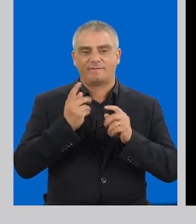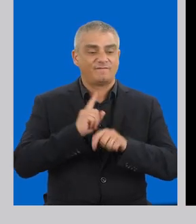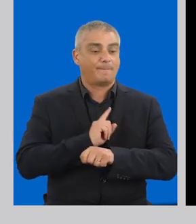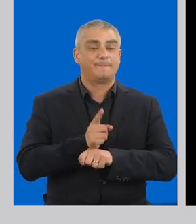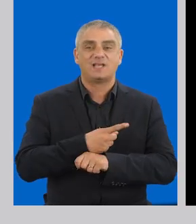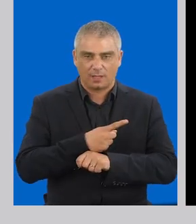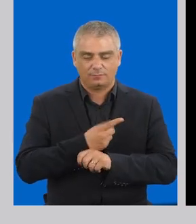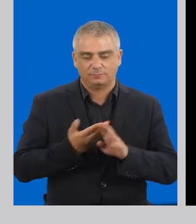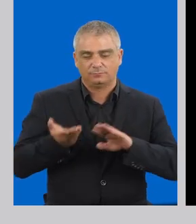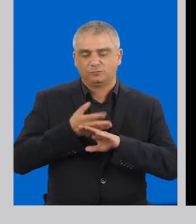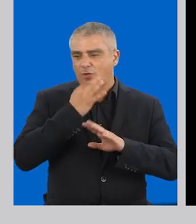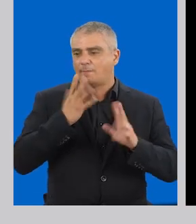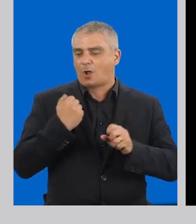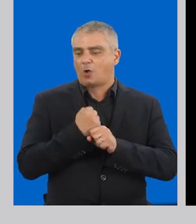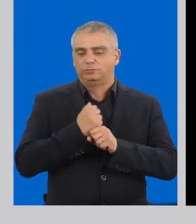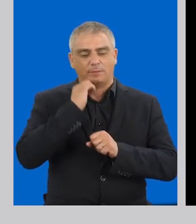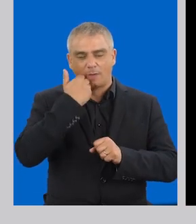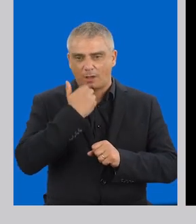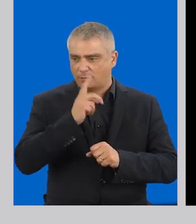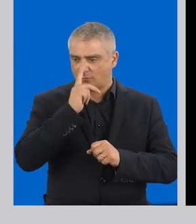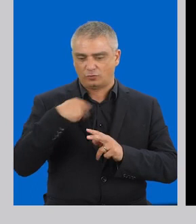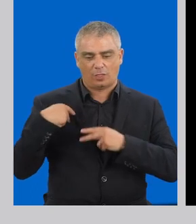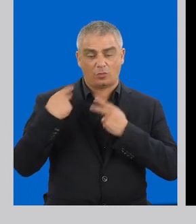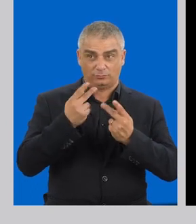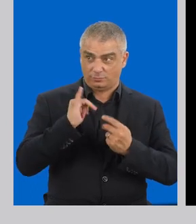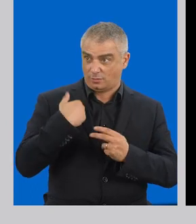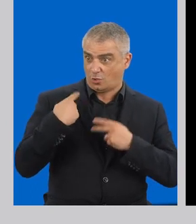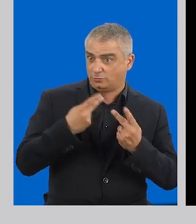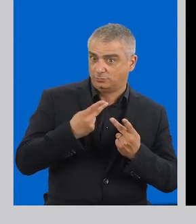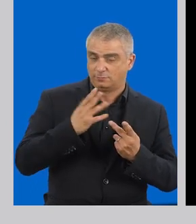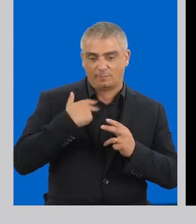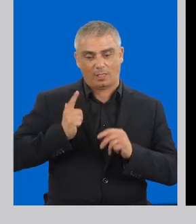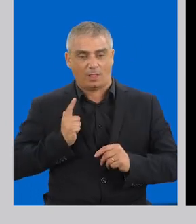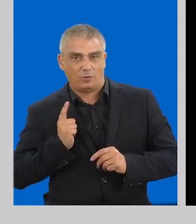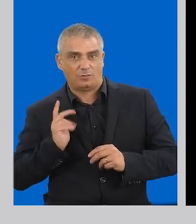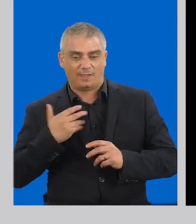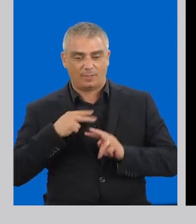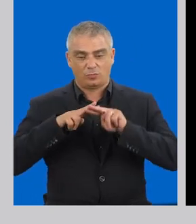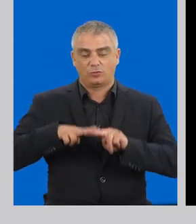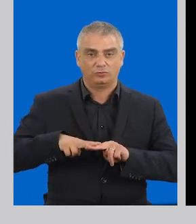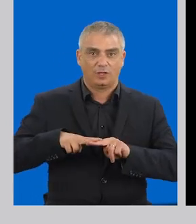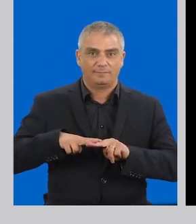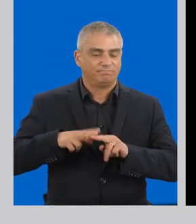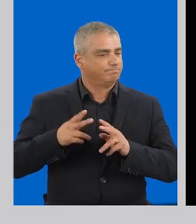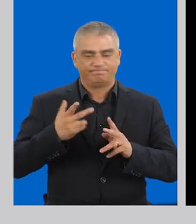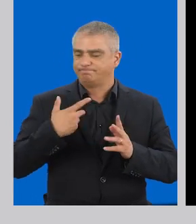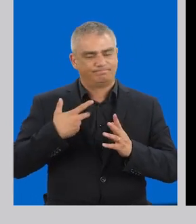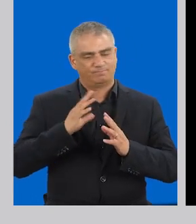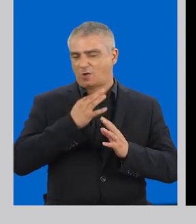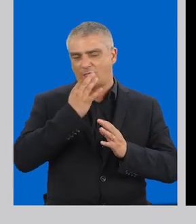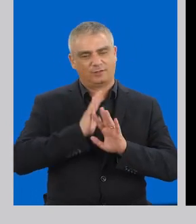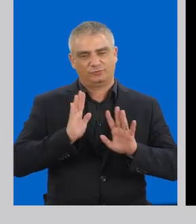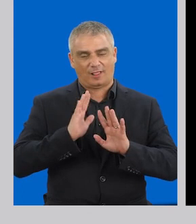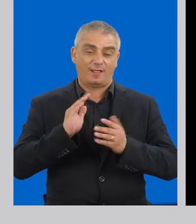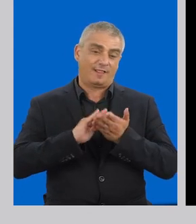ואז מיד עולה השאלה מה עושים מחר יום ראשון אנחנו חוזרים האם אנחנו חוזרים האם אנחנו מחכים האם אנחנו נשארים לא היייתה שאלה